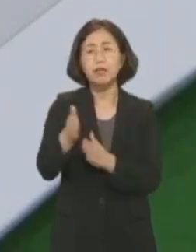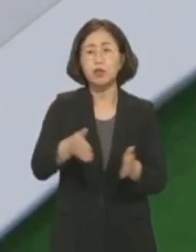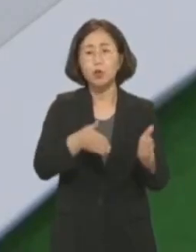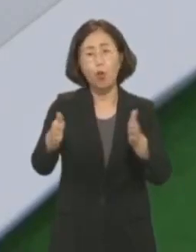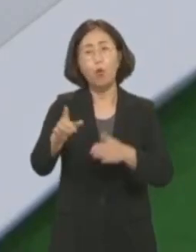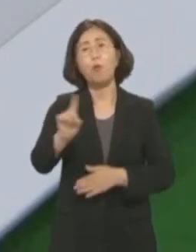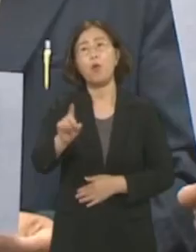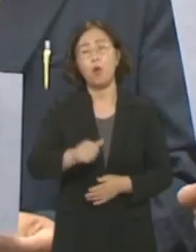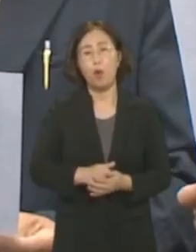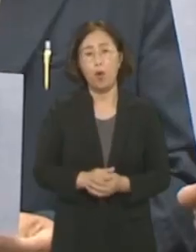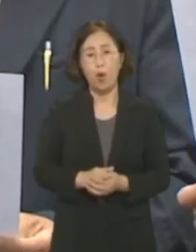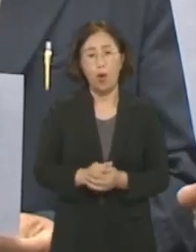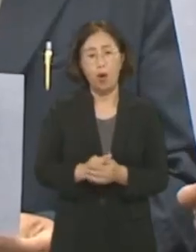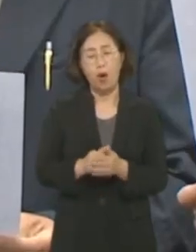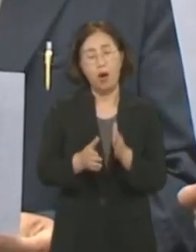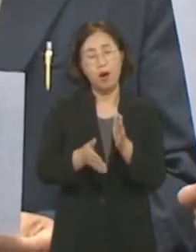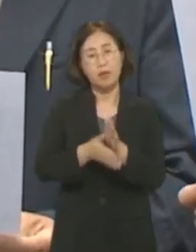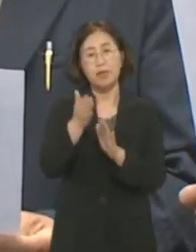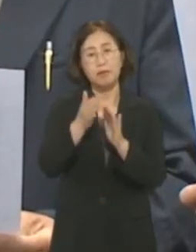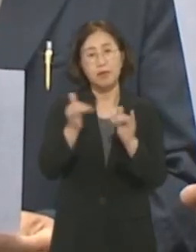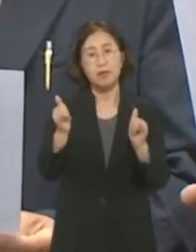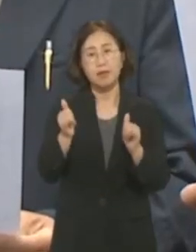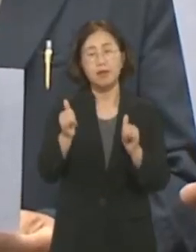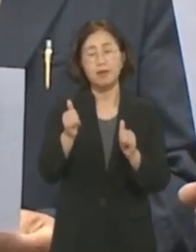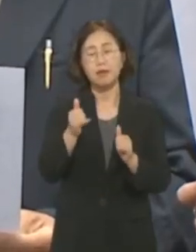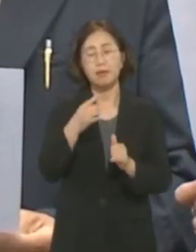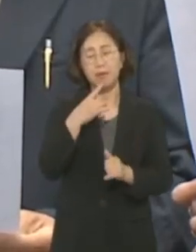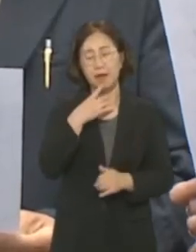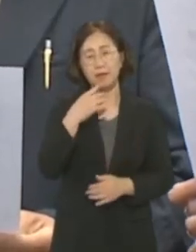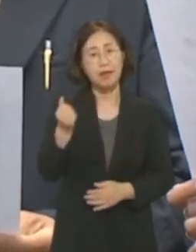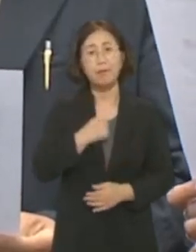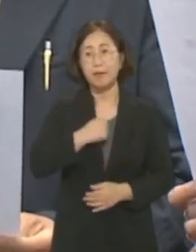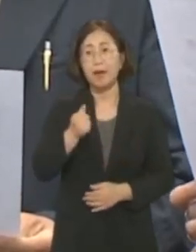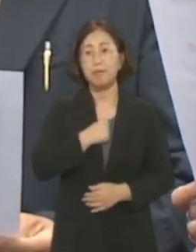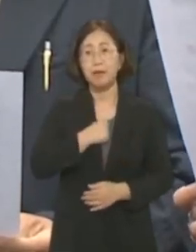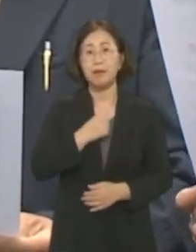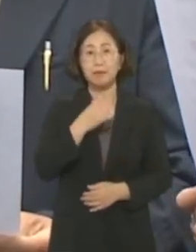560만 충청인들의 속만 타들어가고 있습니다 TJB 장석영입니다